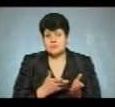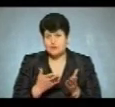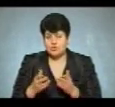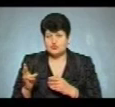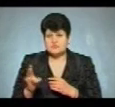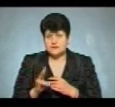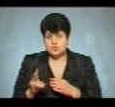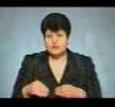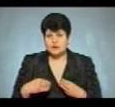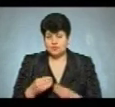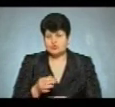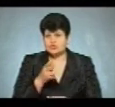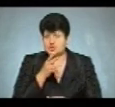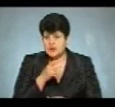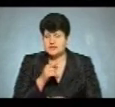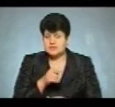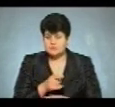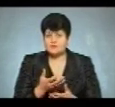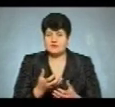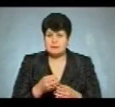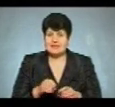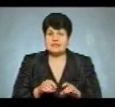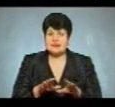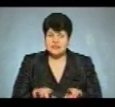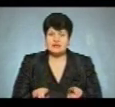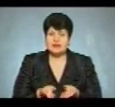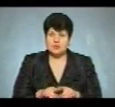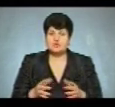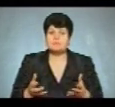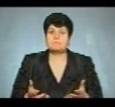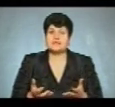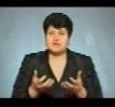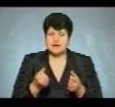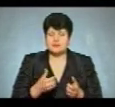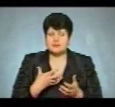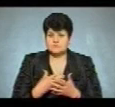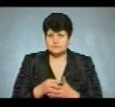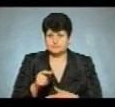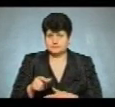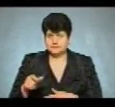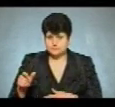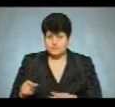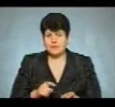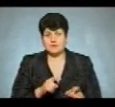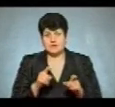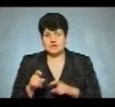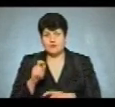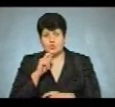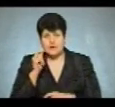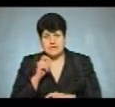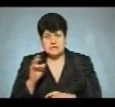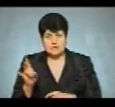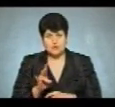священників, даючи їм час про те, щоб вони прийняли рішення і теж підтримали своїх парафіян про те, щоб йти в українську церкву.